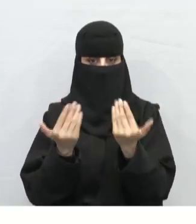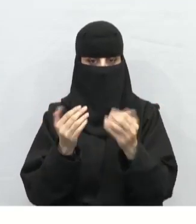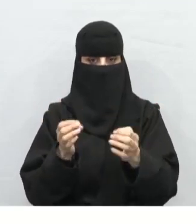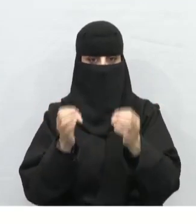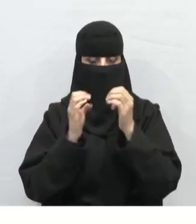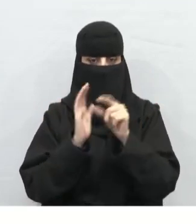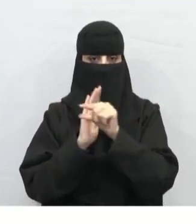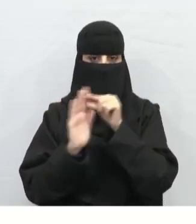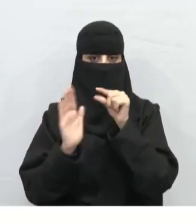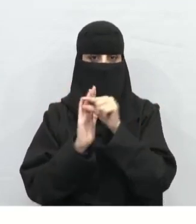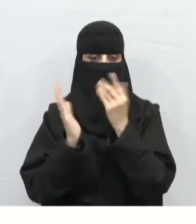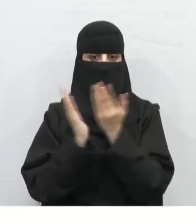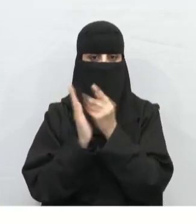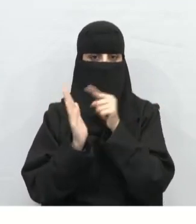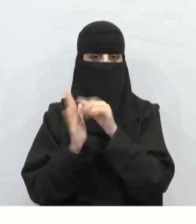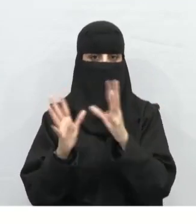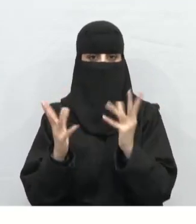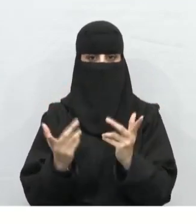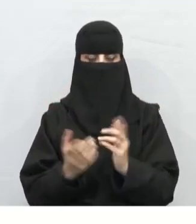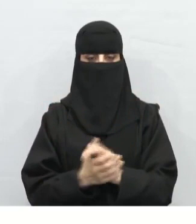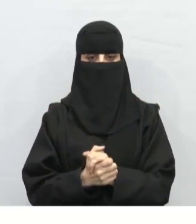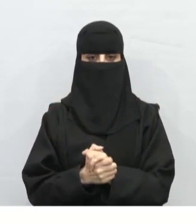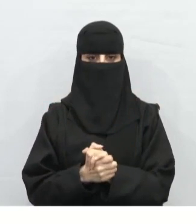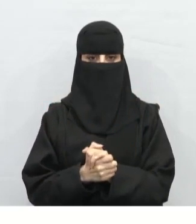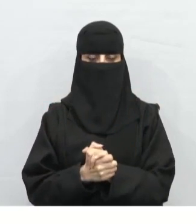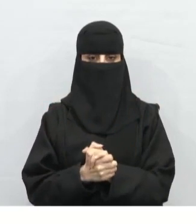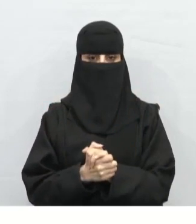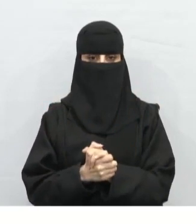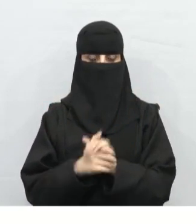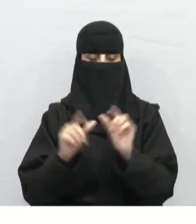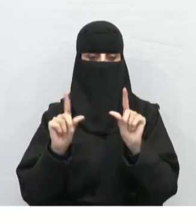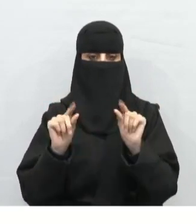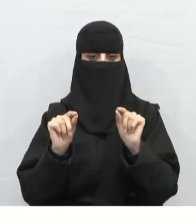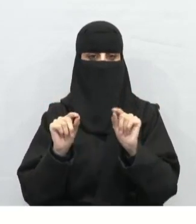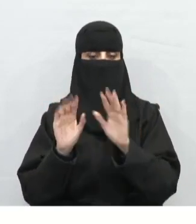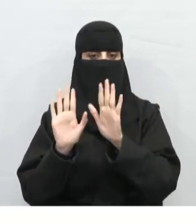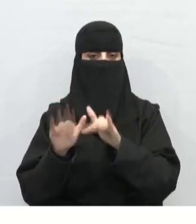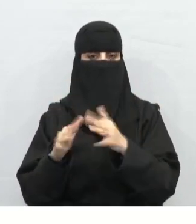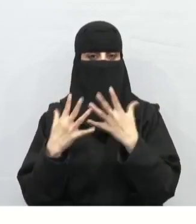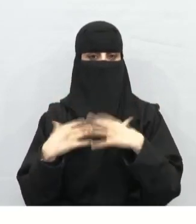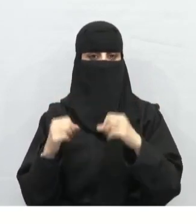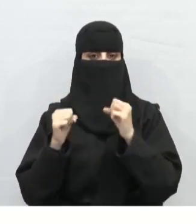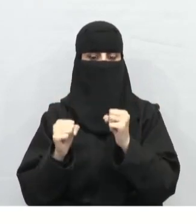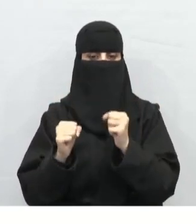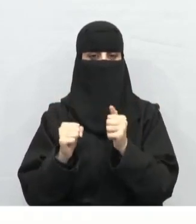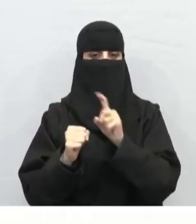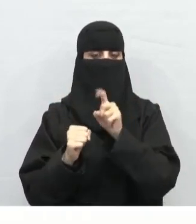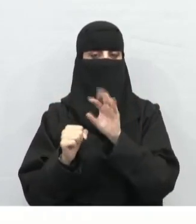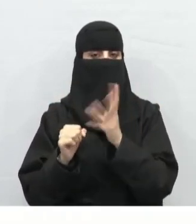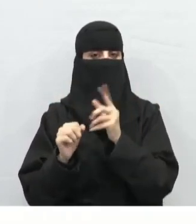احسنتم فيه شفاء ما هو العسل احسنتم فيه شفاء